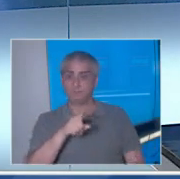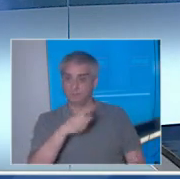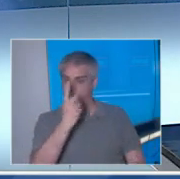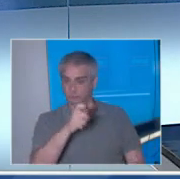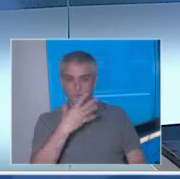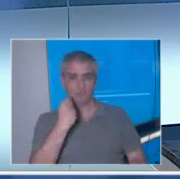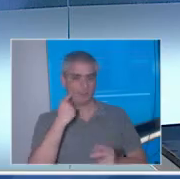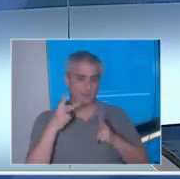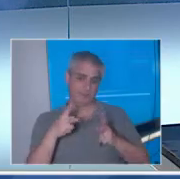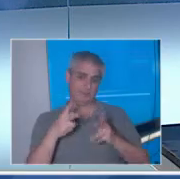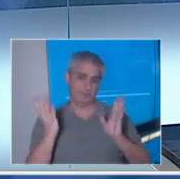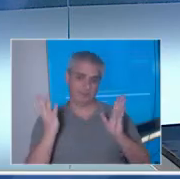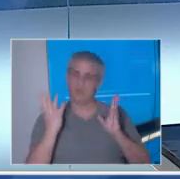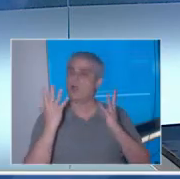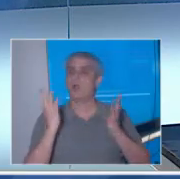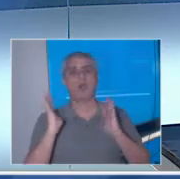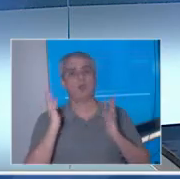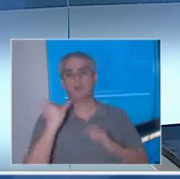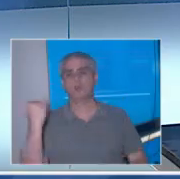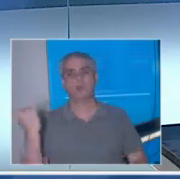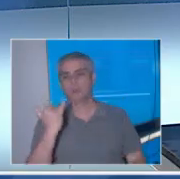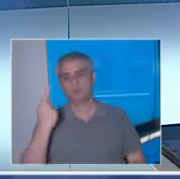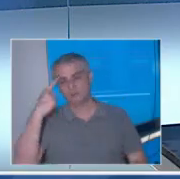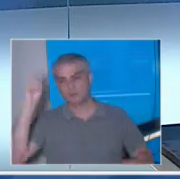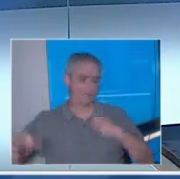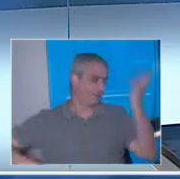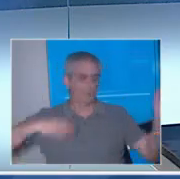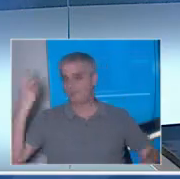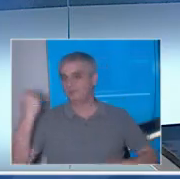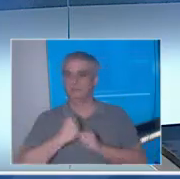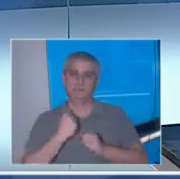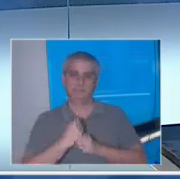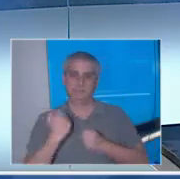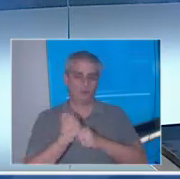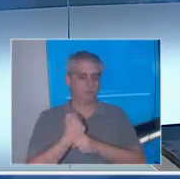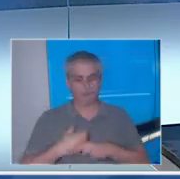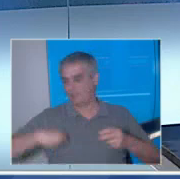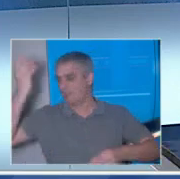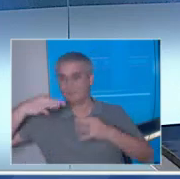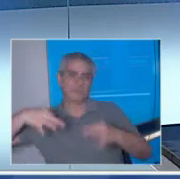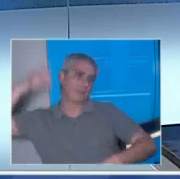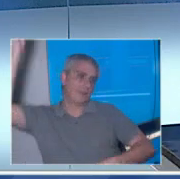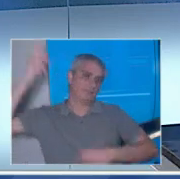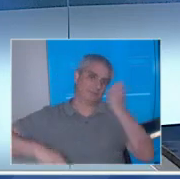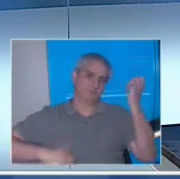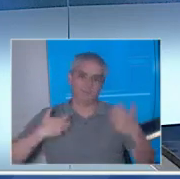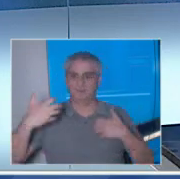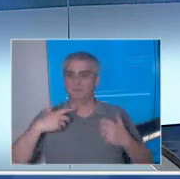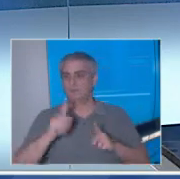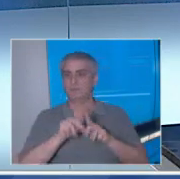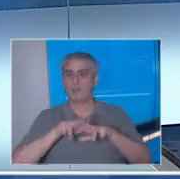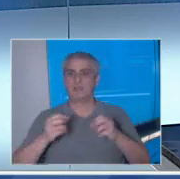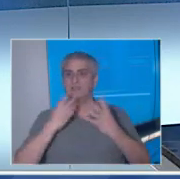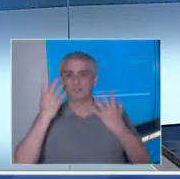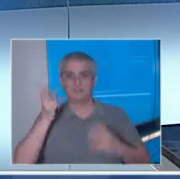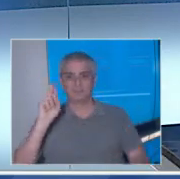איש של הרבה גימיקים. כן, מאוד. כל הזמן הוא מוציא משהו. קורא אגפים, מוציא דף, זה ככה. או כמו שבארץ נהדרת